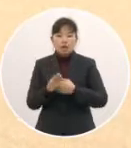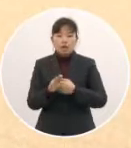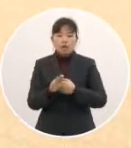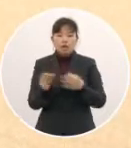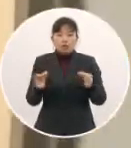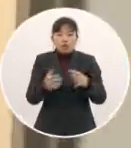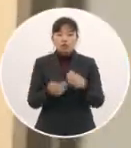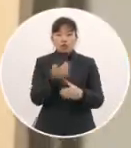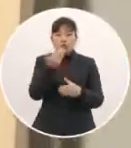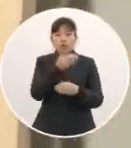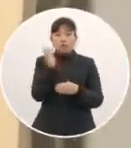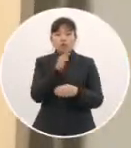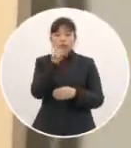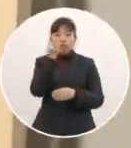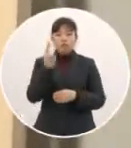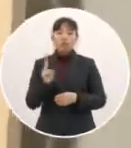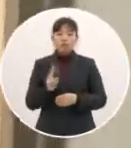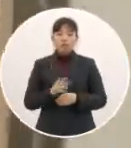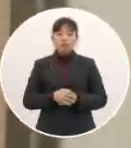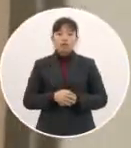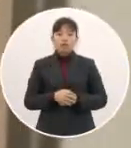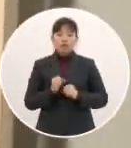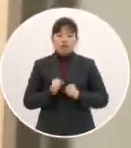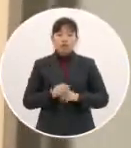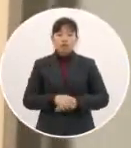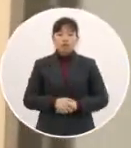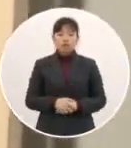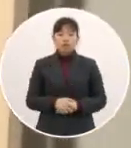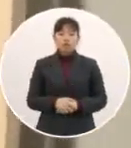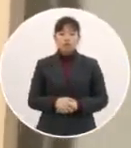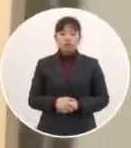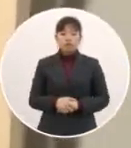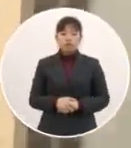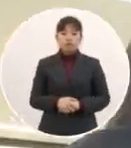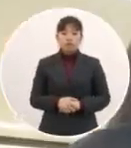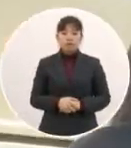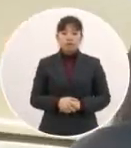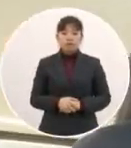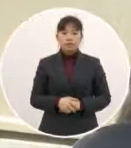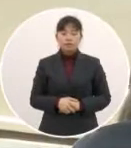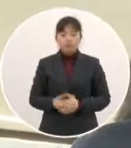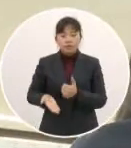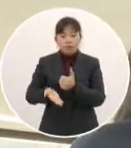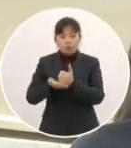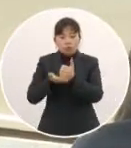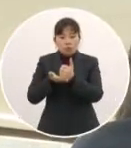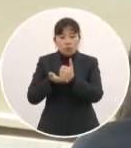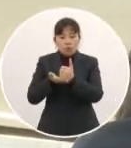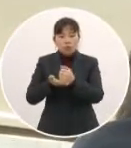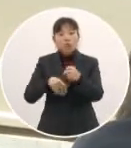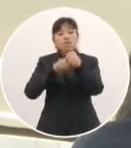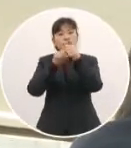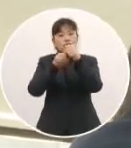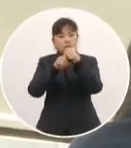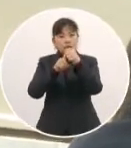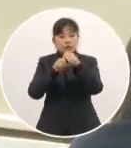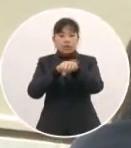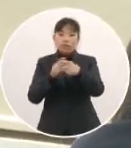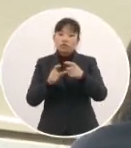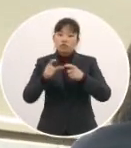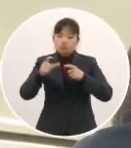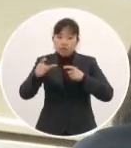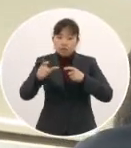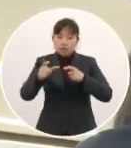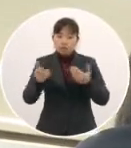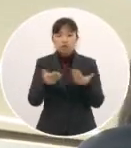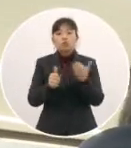事故がない限りは大丈夫かなというふうに思っています。育児の時差出勤ができたりだとか、もちろんその働